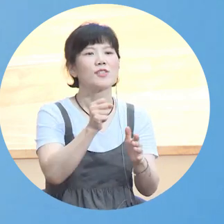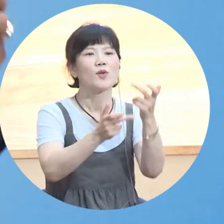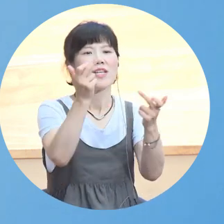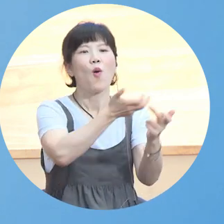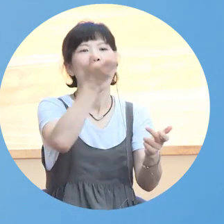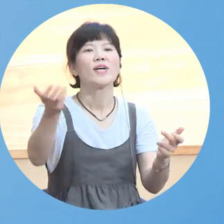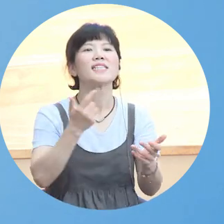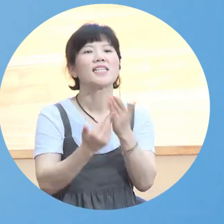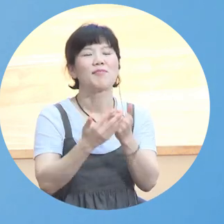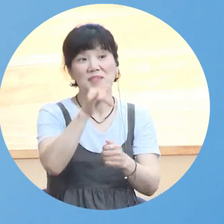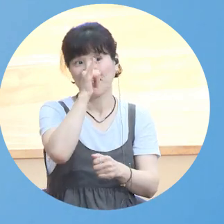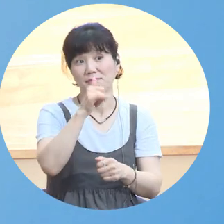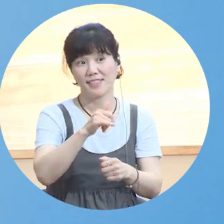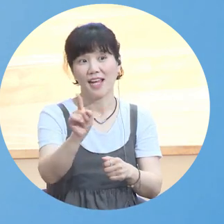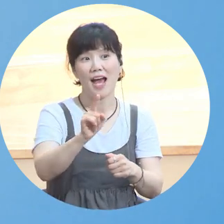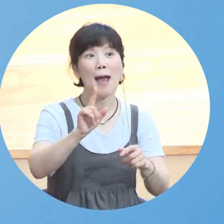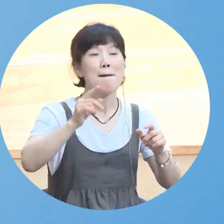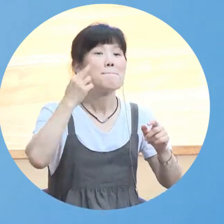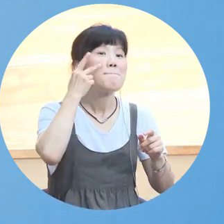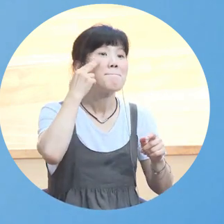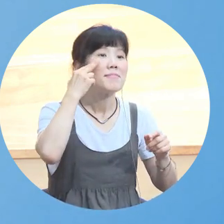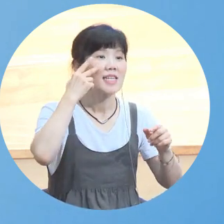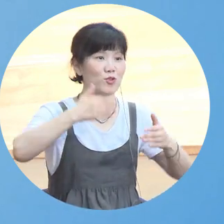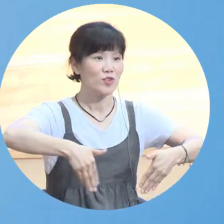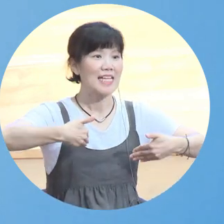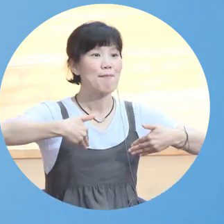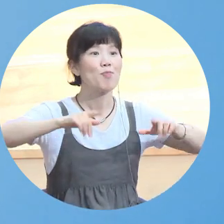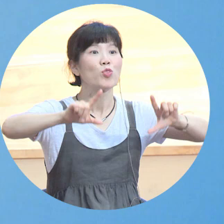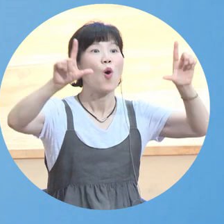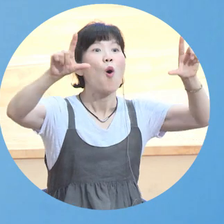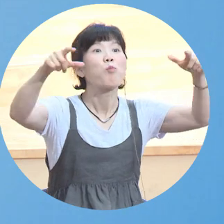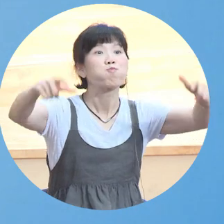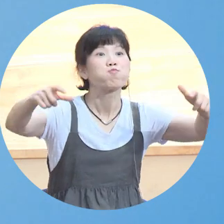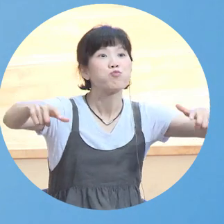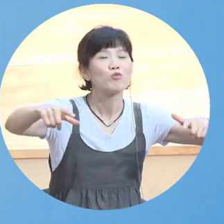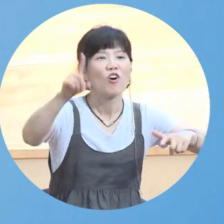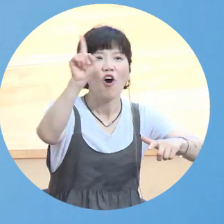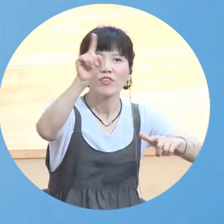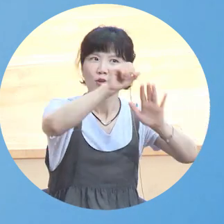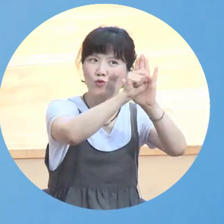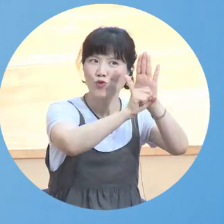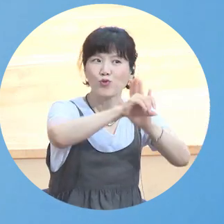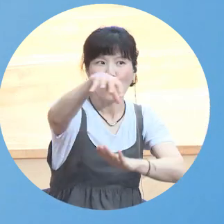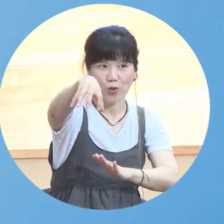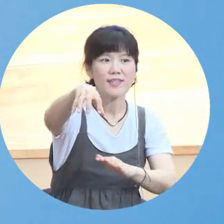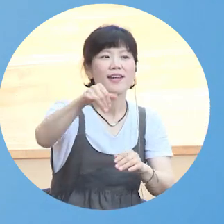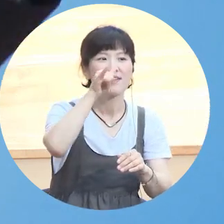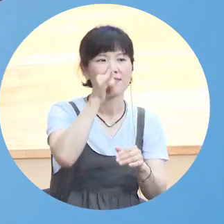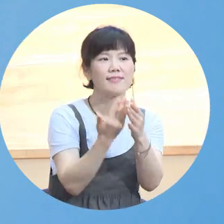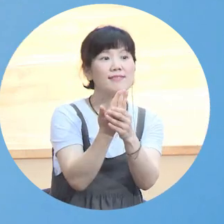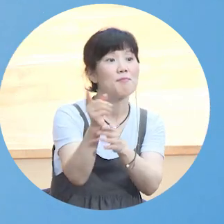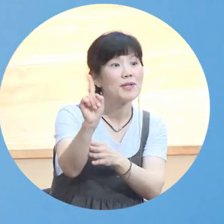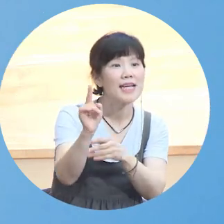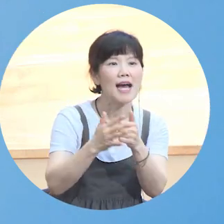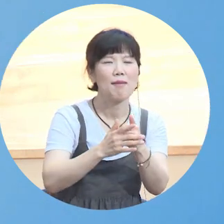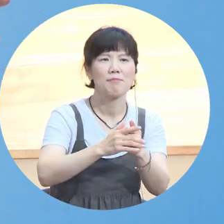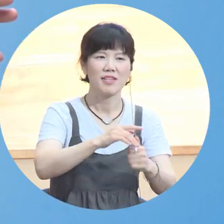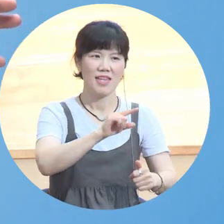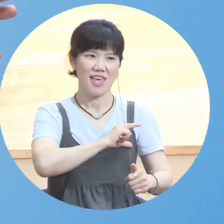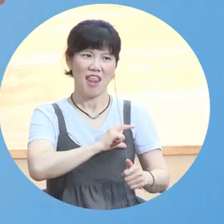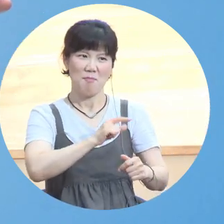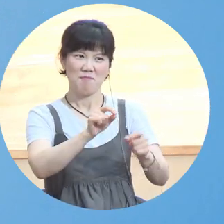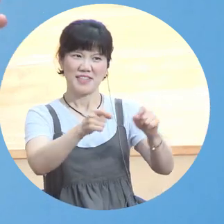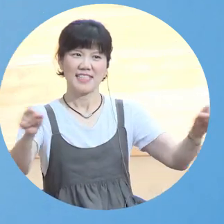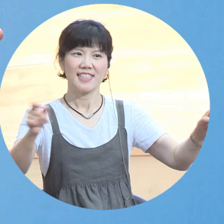남동부의 캔 씨 주의해 줘 사건이 벌어졌어요 그레이트 스모키 라는 산이 있는데 그 3기 쓰게 조그만한